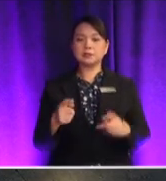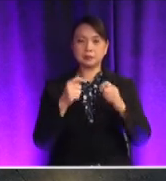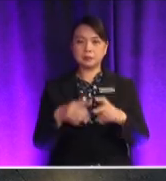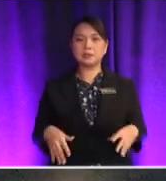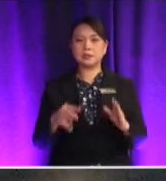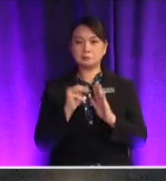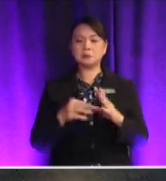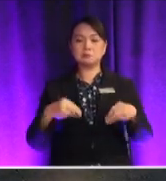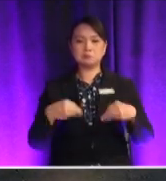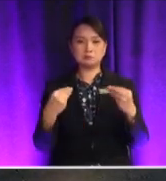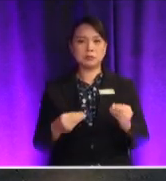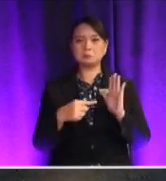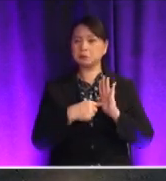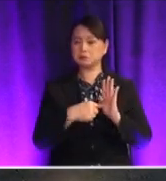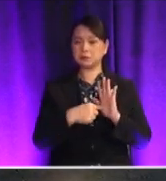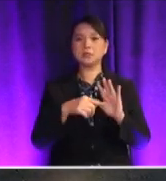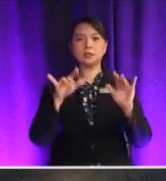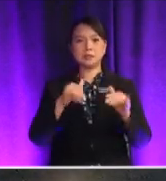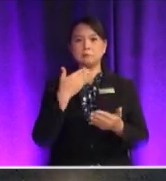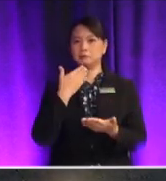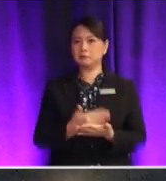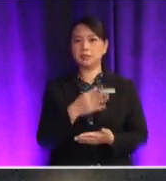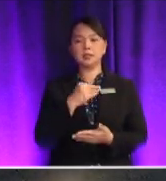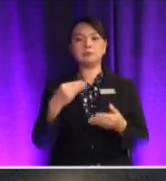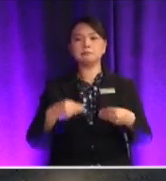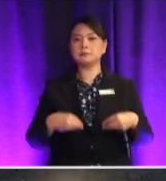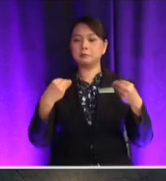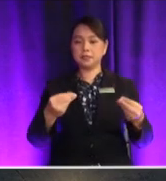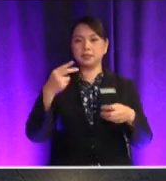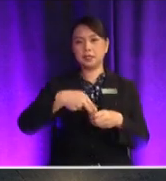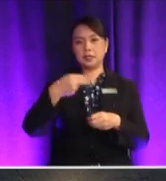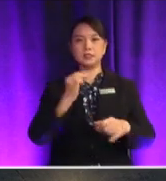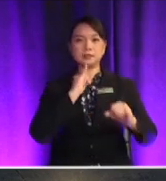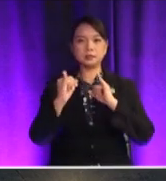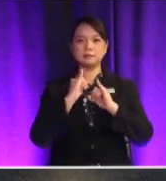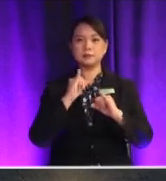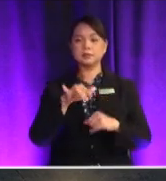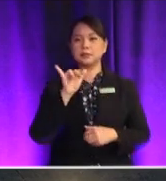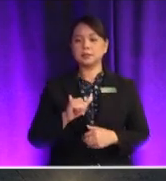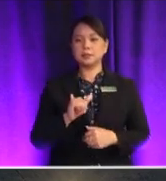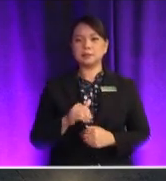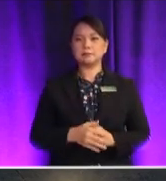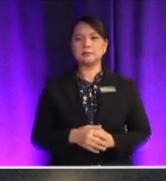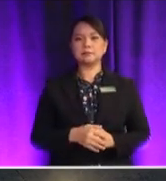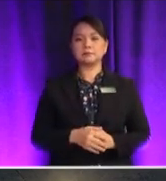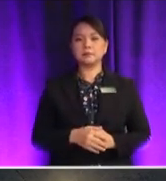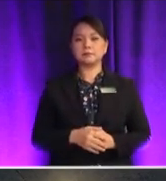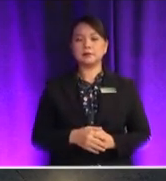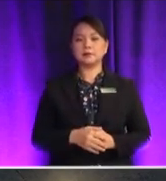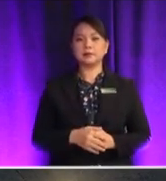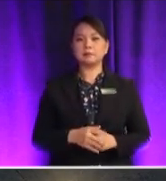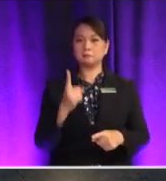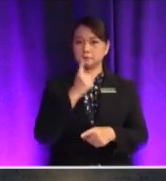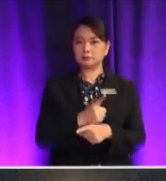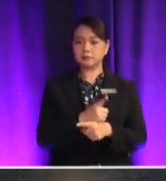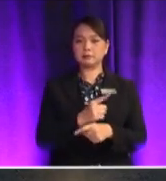memberikan persembahan yang terbaik dan memberikan hasil temuramah dia yang mantap dan cukup tepat. Betul.